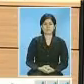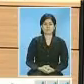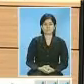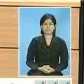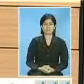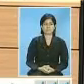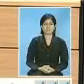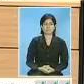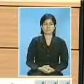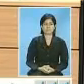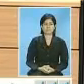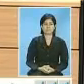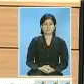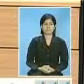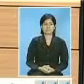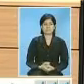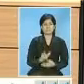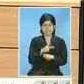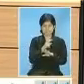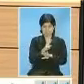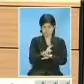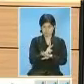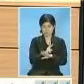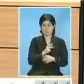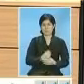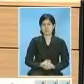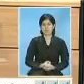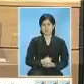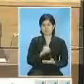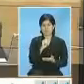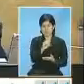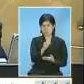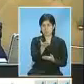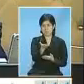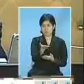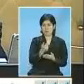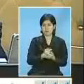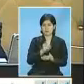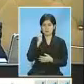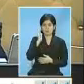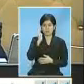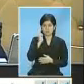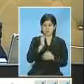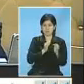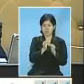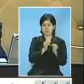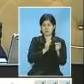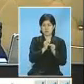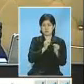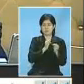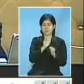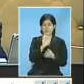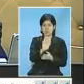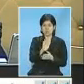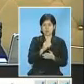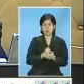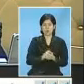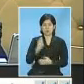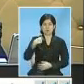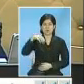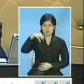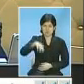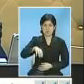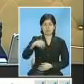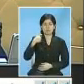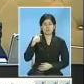ม คืออย่างนี้ท่านก็ออกความเห็นของท่านไปส่วนศาลท่านจะในทางปฏิบัติเขาก็เรียกสำนวนม